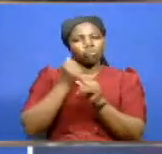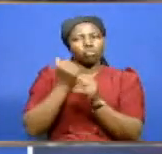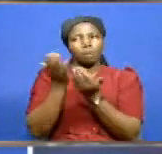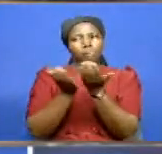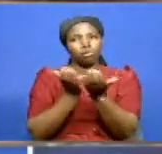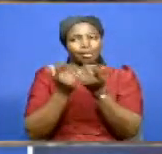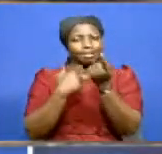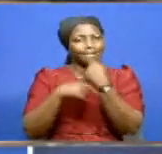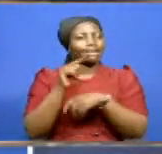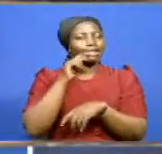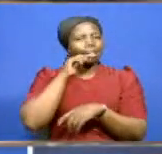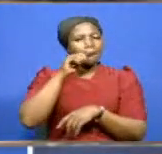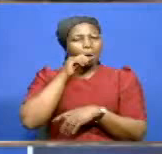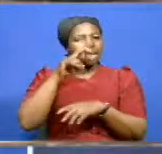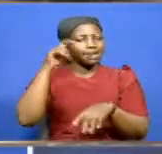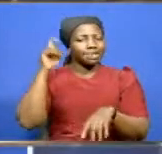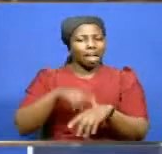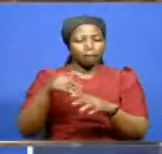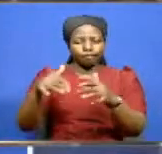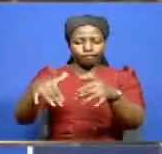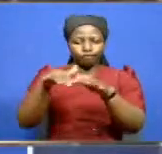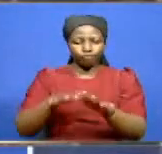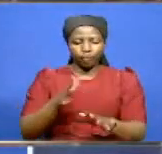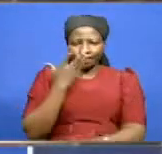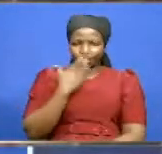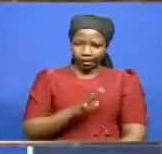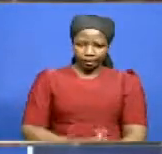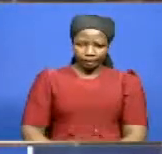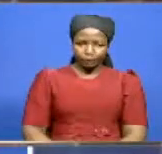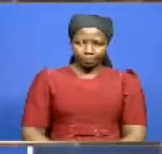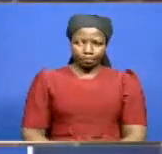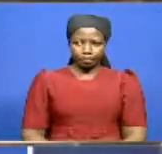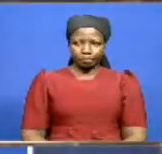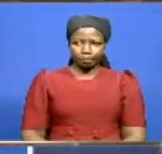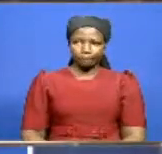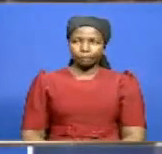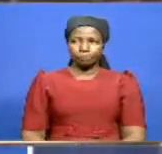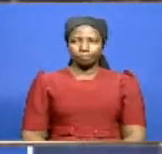nyama huko Embu alikuzikwa. Caroline Kamau nikiripotia Darubini ya Channel 1.